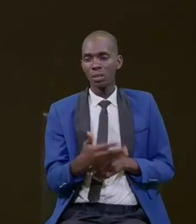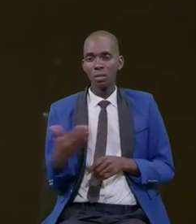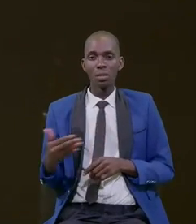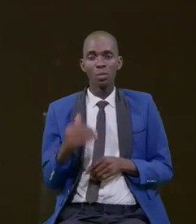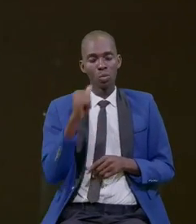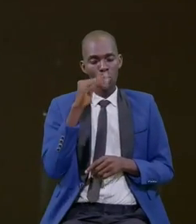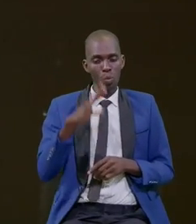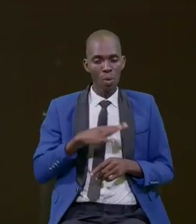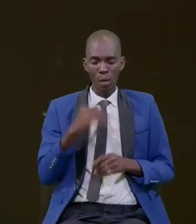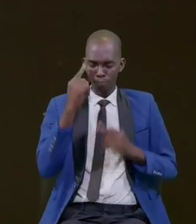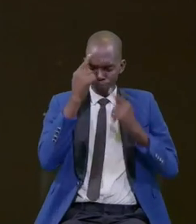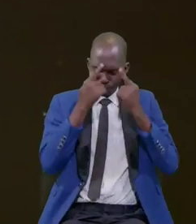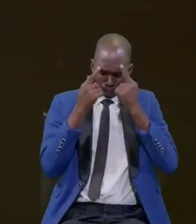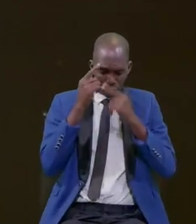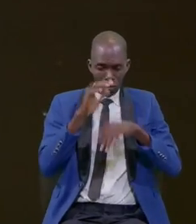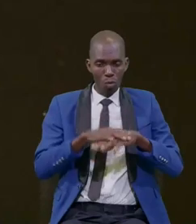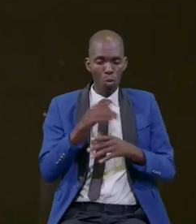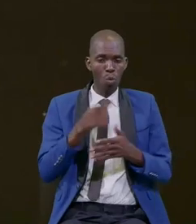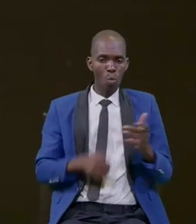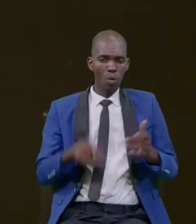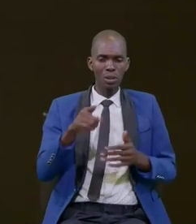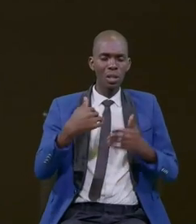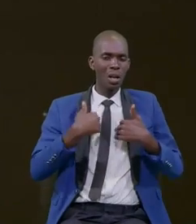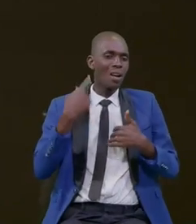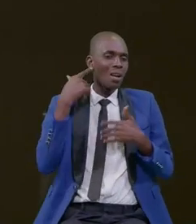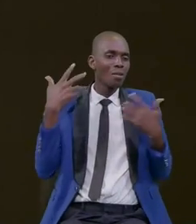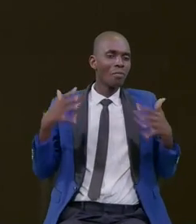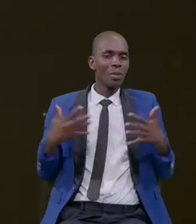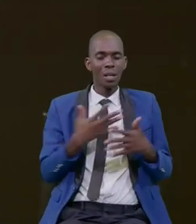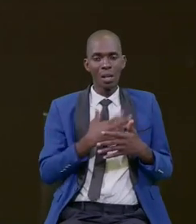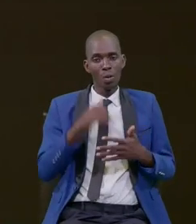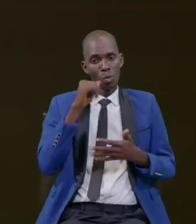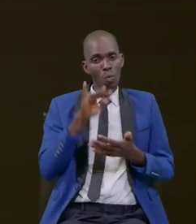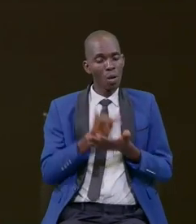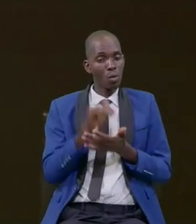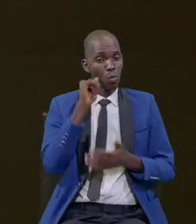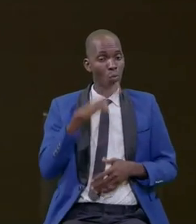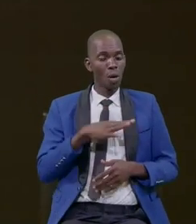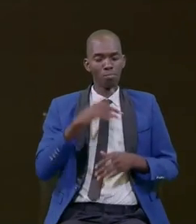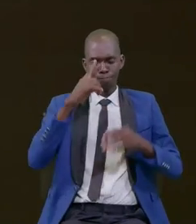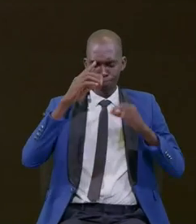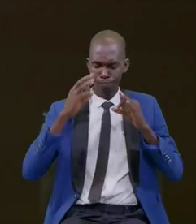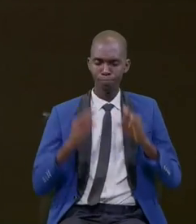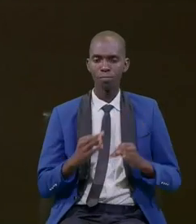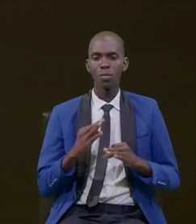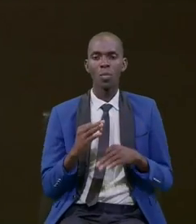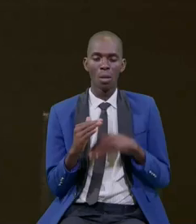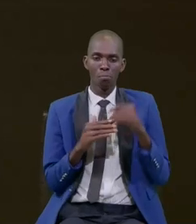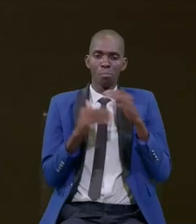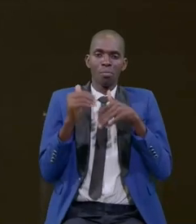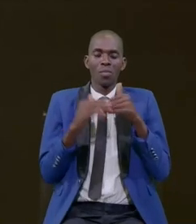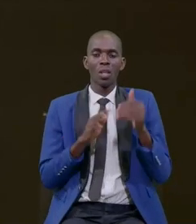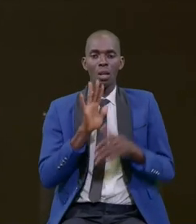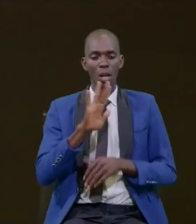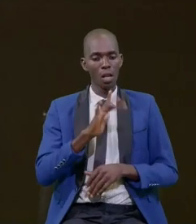comprendre, elle a médité sur ce qu'elle a appris et comme résultat, elle a bâti sa